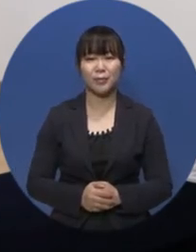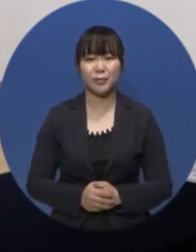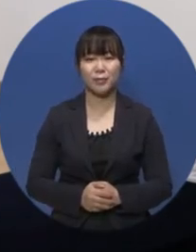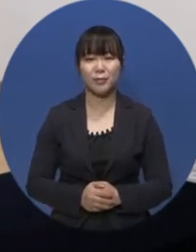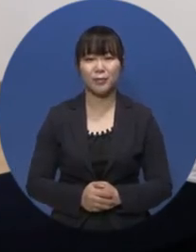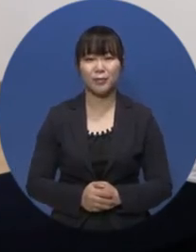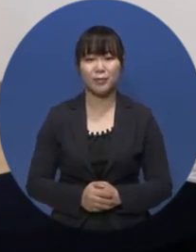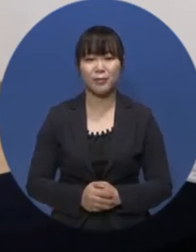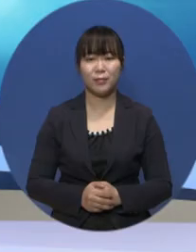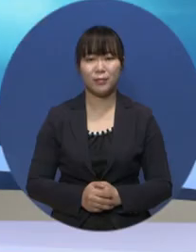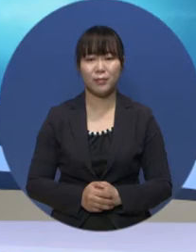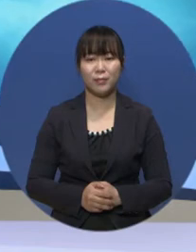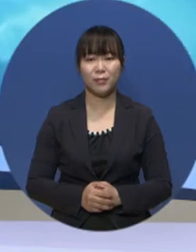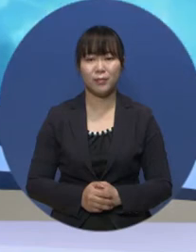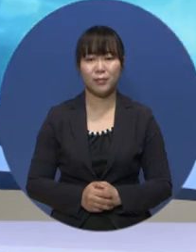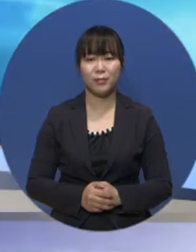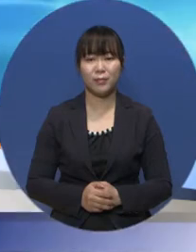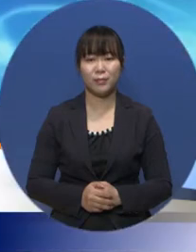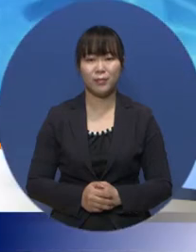이소영입니다.